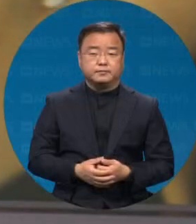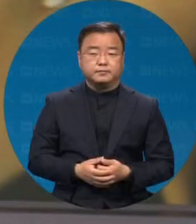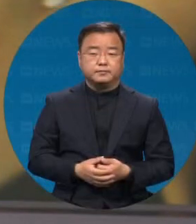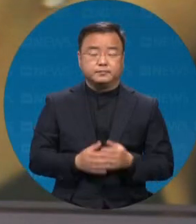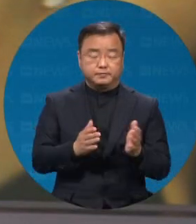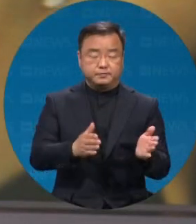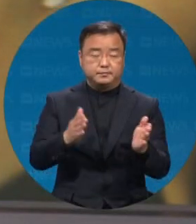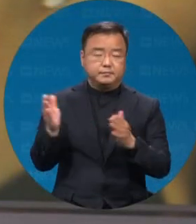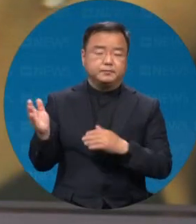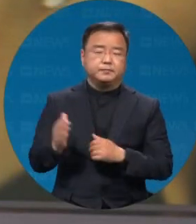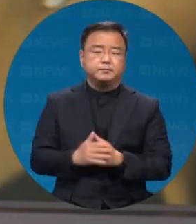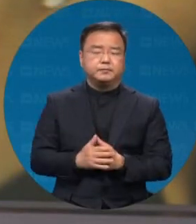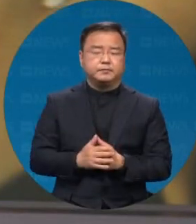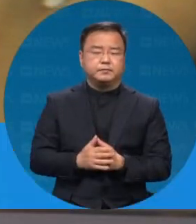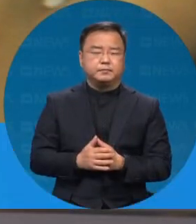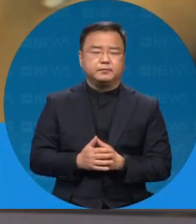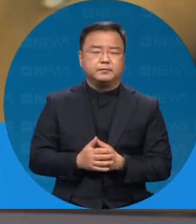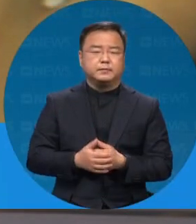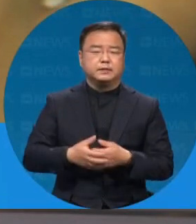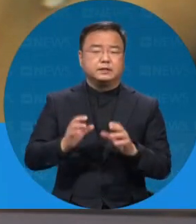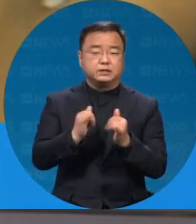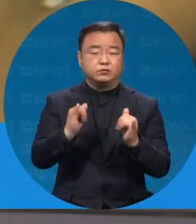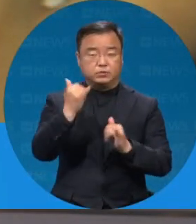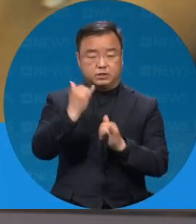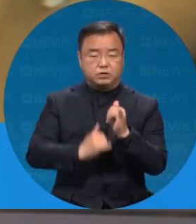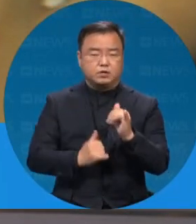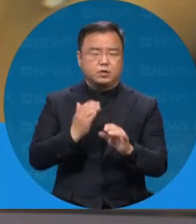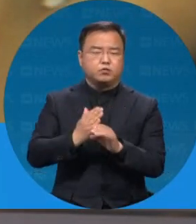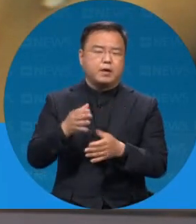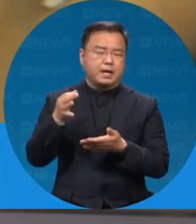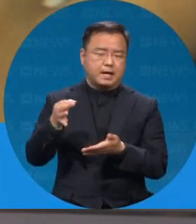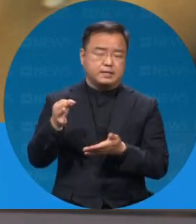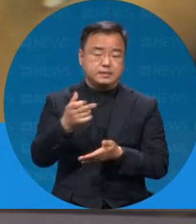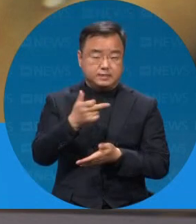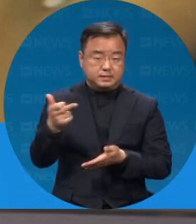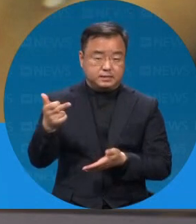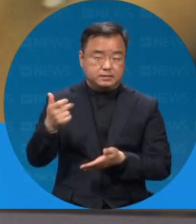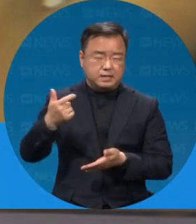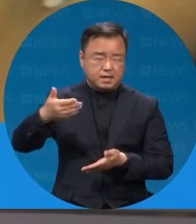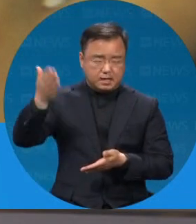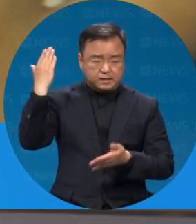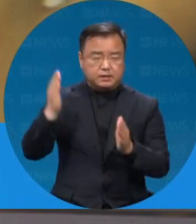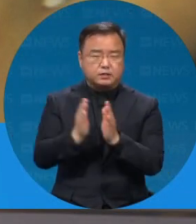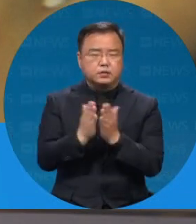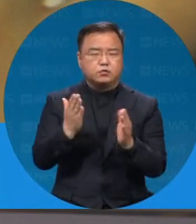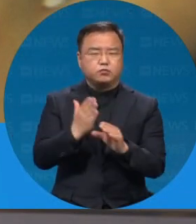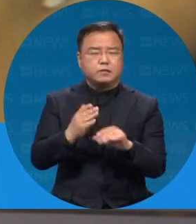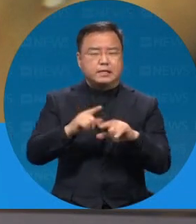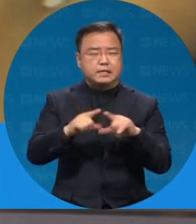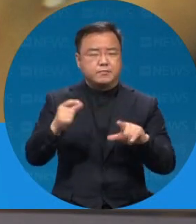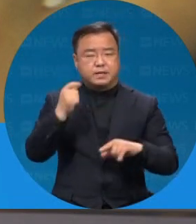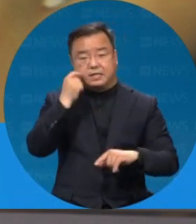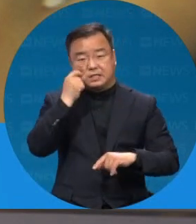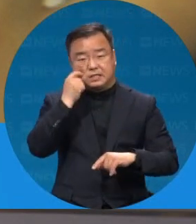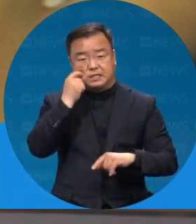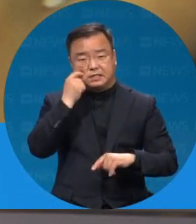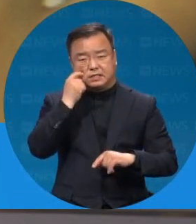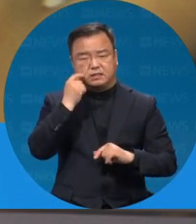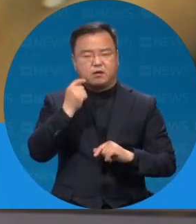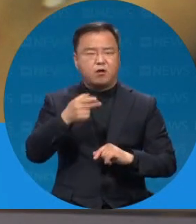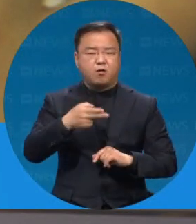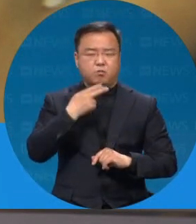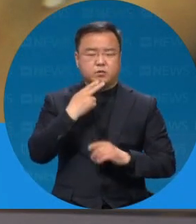다음 소식입니다 인류역사에 큰 가치가 있는 고전 중에는 대중적인 책이 아니라서 출판되지 못한 책들도